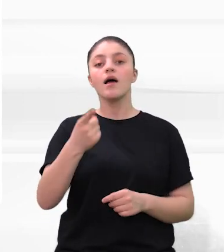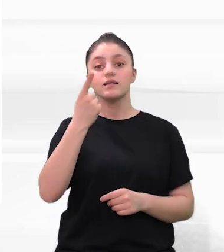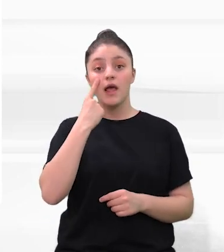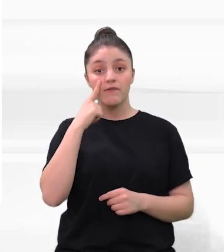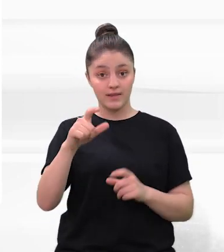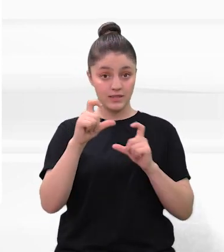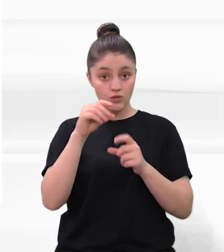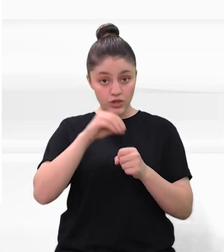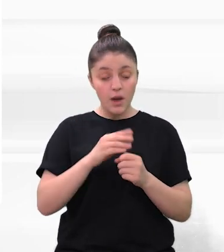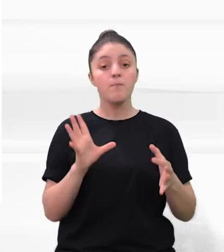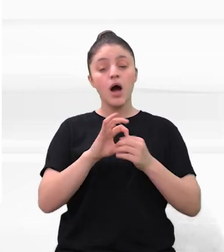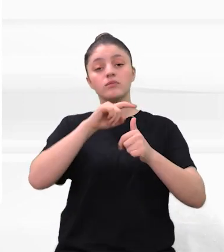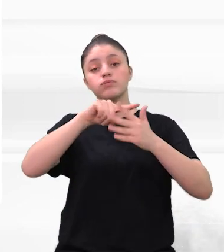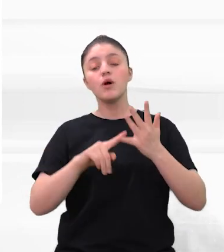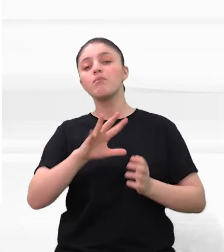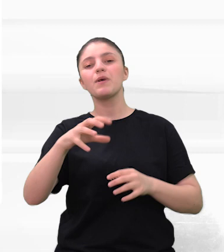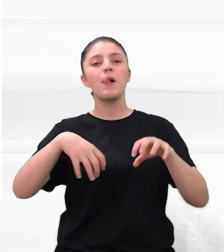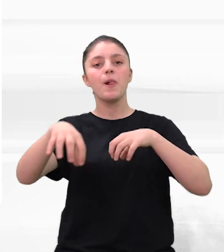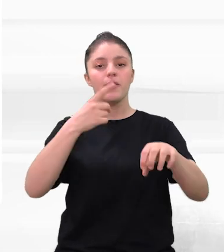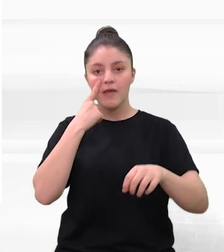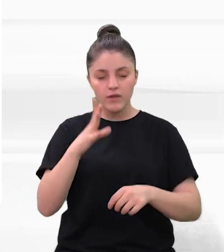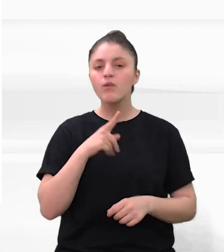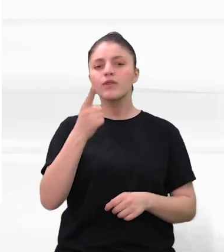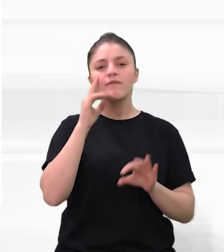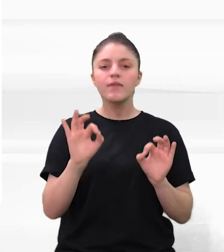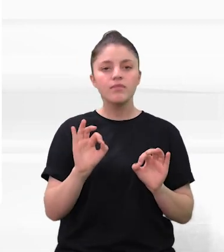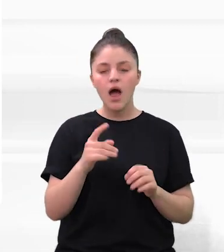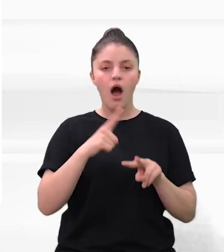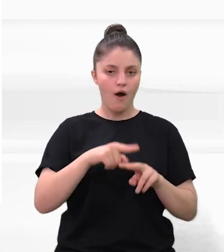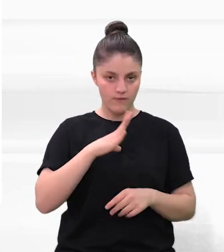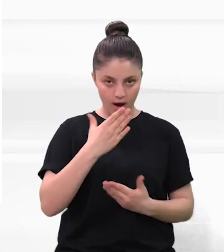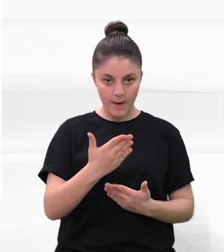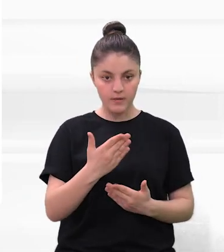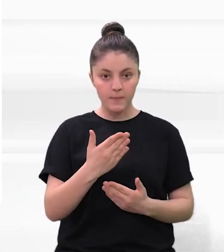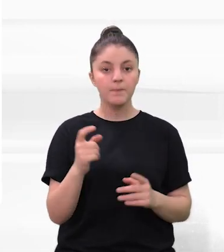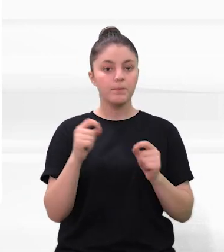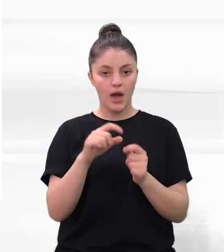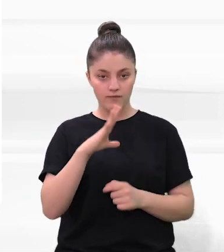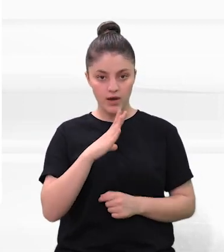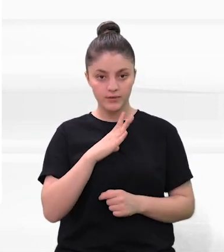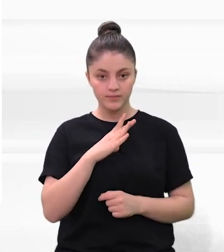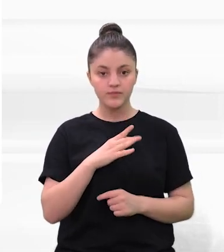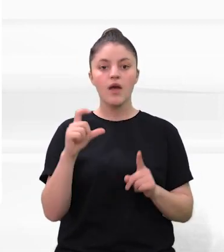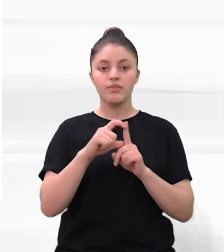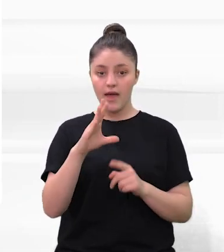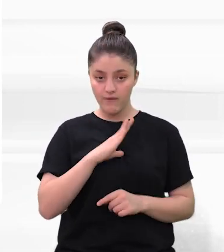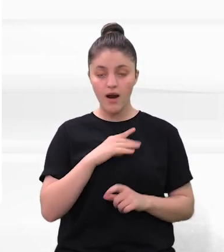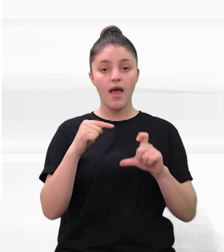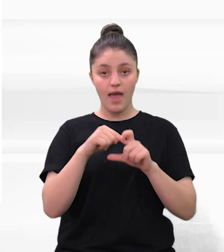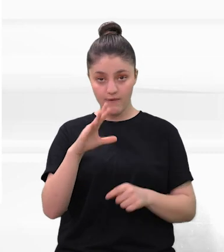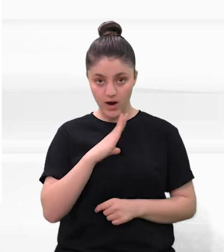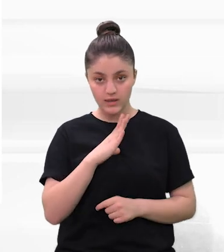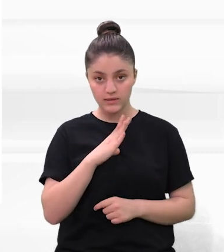kendisine bağlı devletler vardır ki bu devletler Irak Kirman Suriye ve